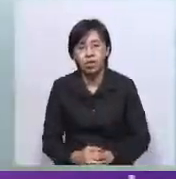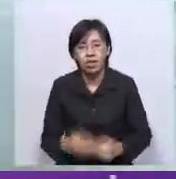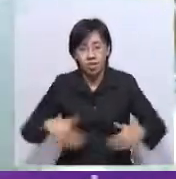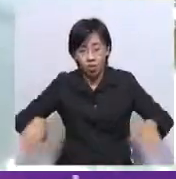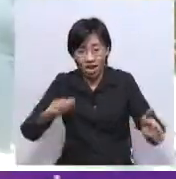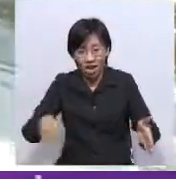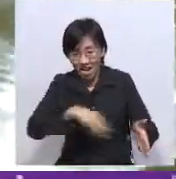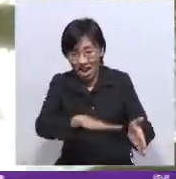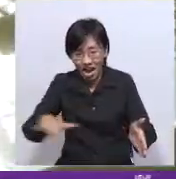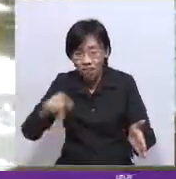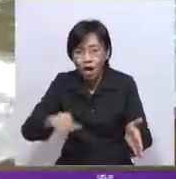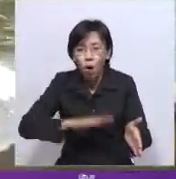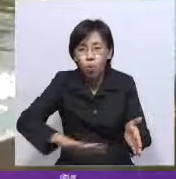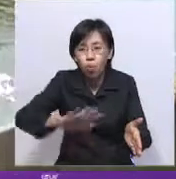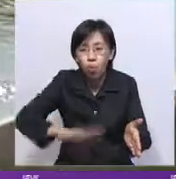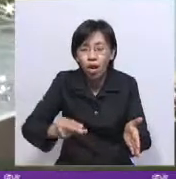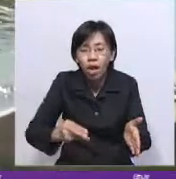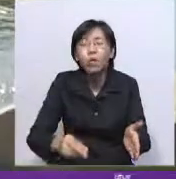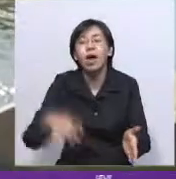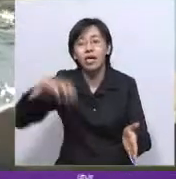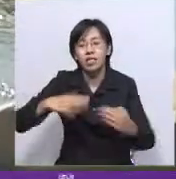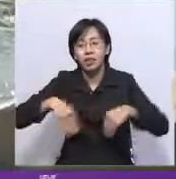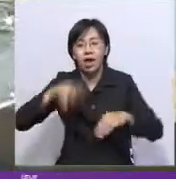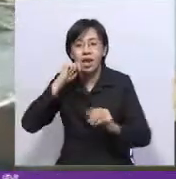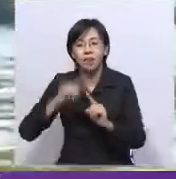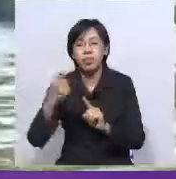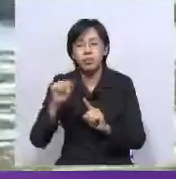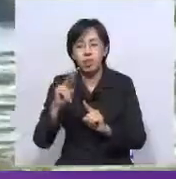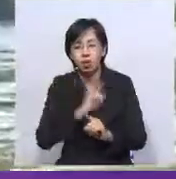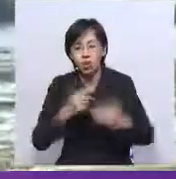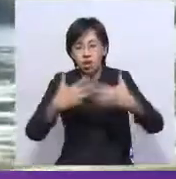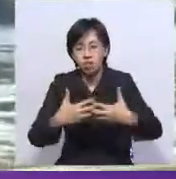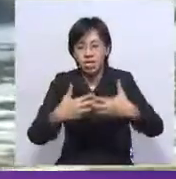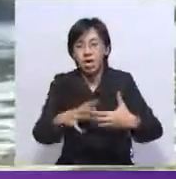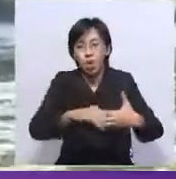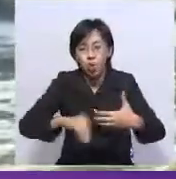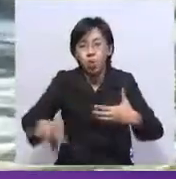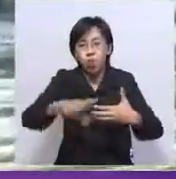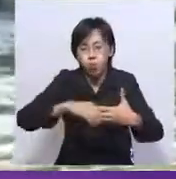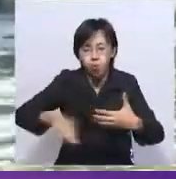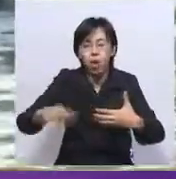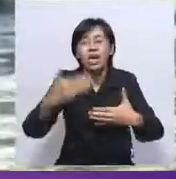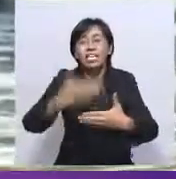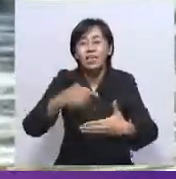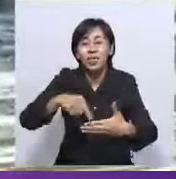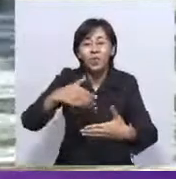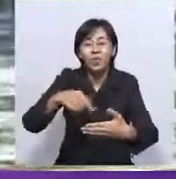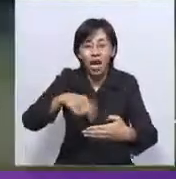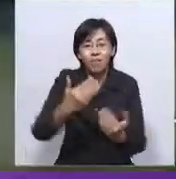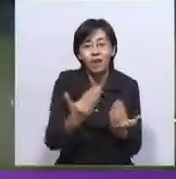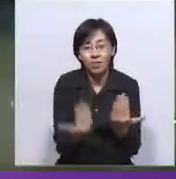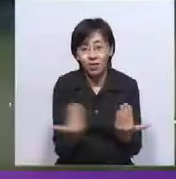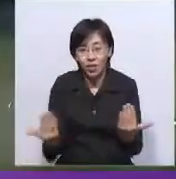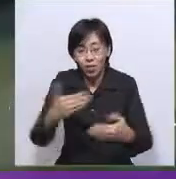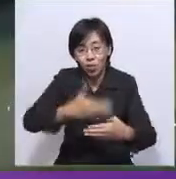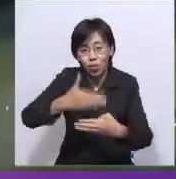มชลประทานเองก็ได้มีการสั่งการให้สำนักชลประทานที่12ติดตั้งเครื่องสูบน้ำบริเวณประตูระบายน้ำกุดีตำบลผักไห่จำ